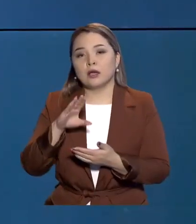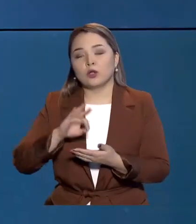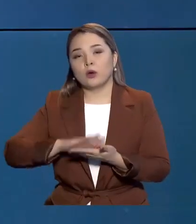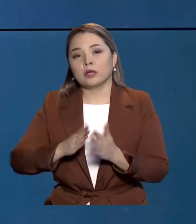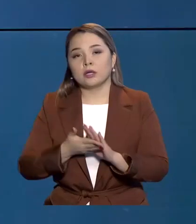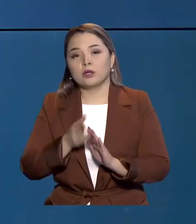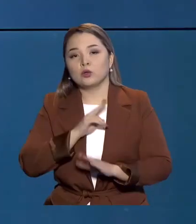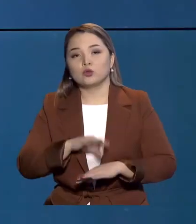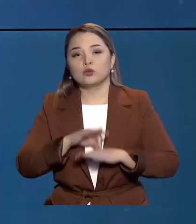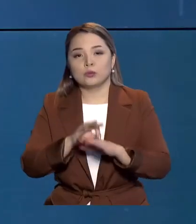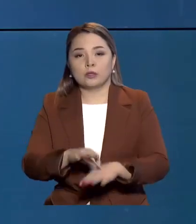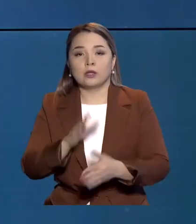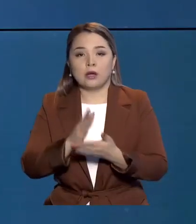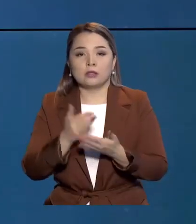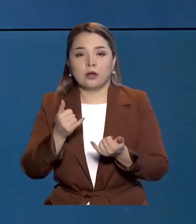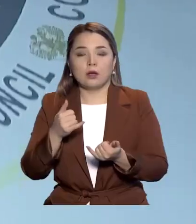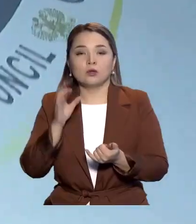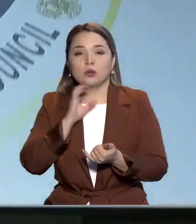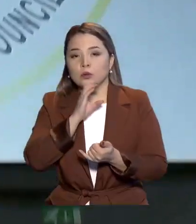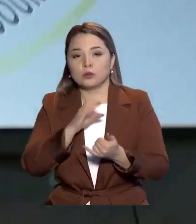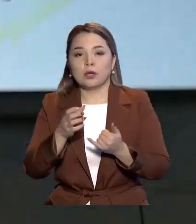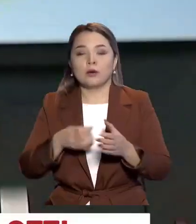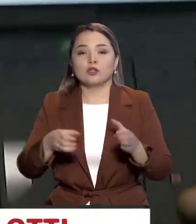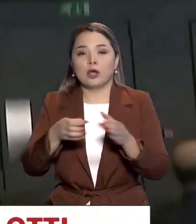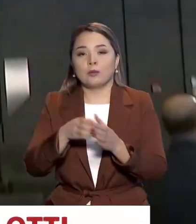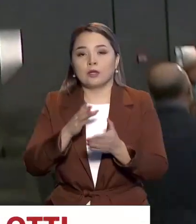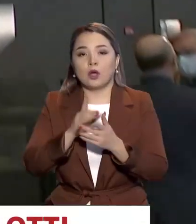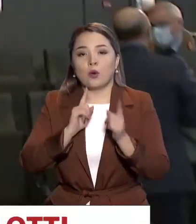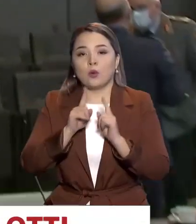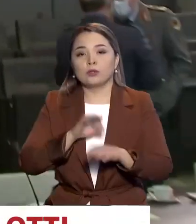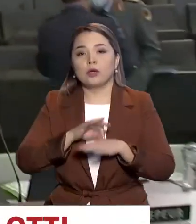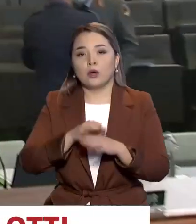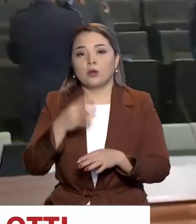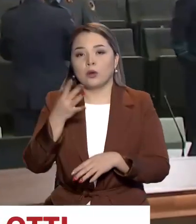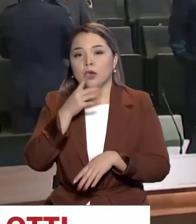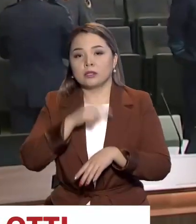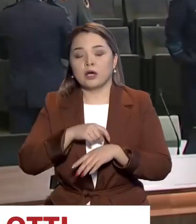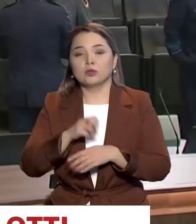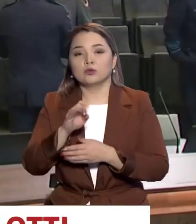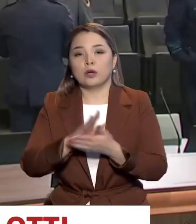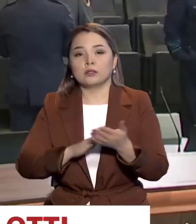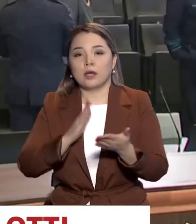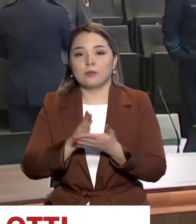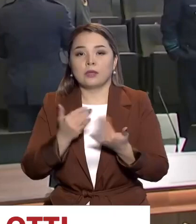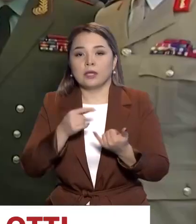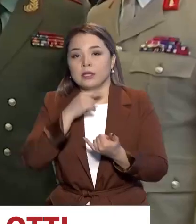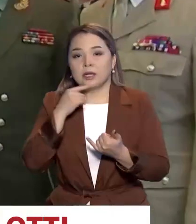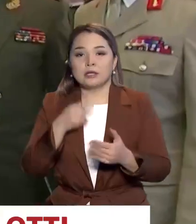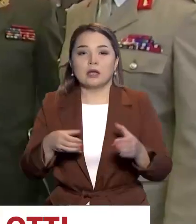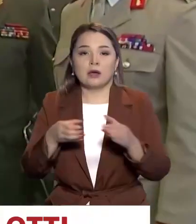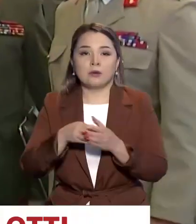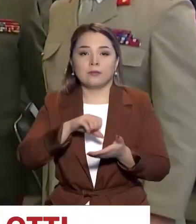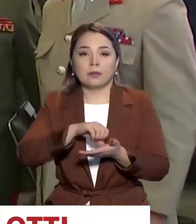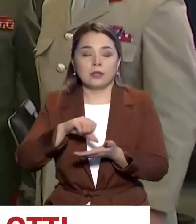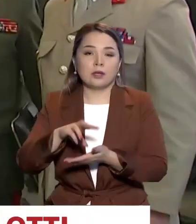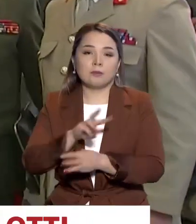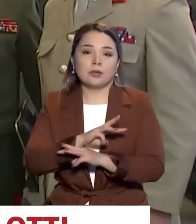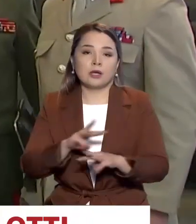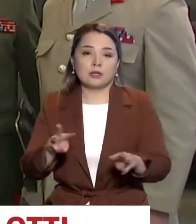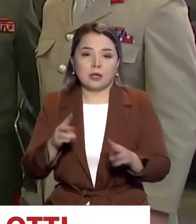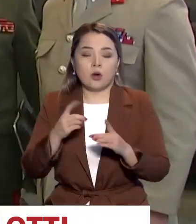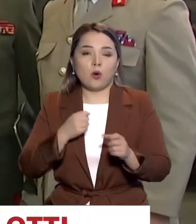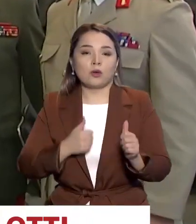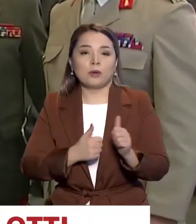өтті. Солтүстік Атлантикалық альянстың штаб пәтерінде болған отырыс 4 сағатқа созылған. Келіссөздерге Ресей тарапын сыртқы істер министрінің